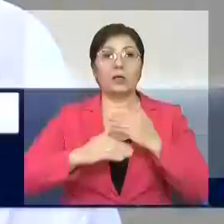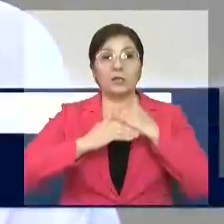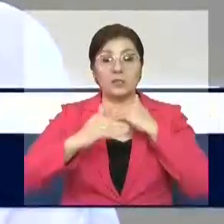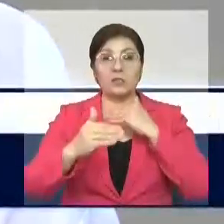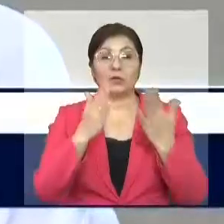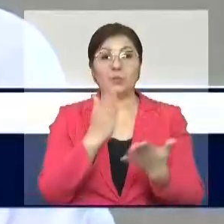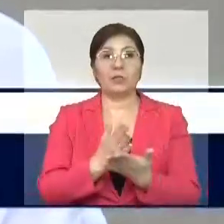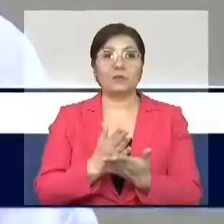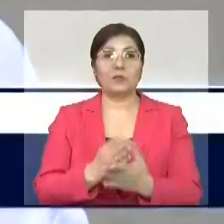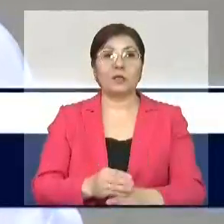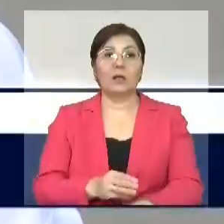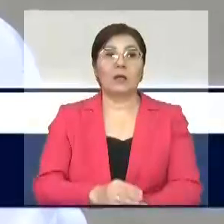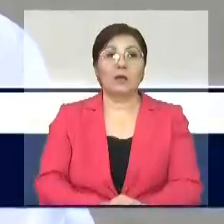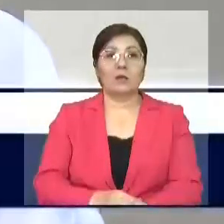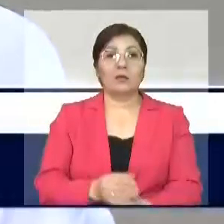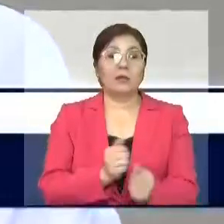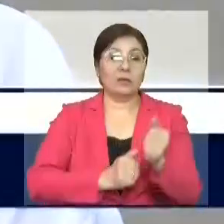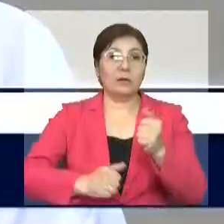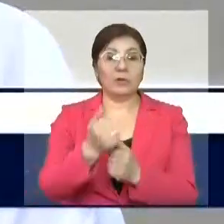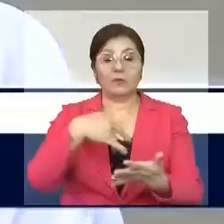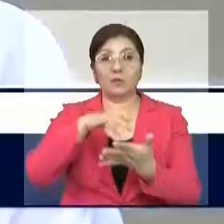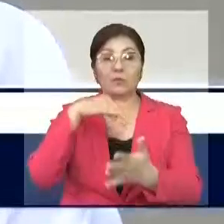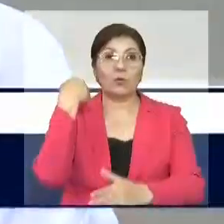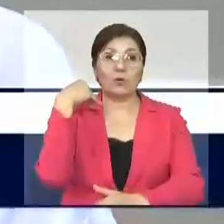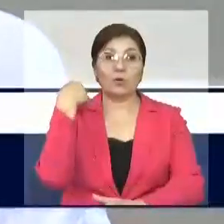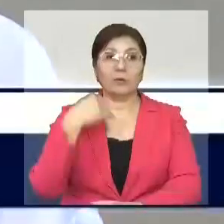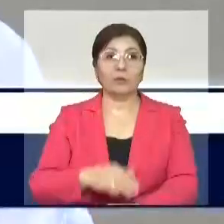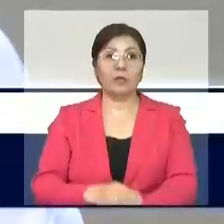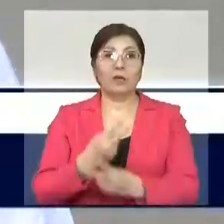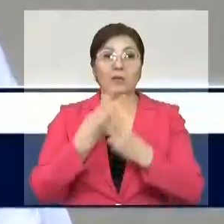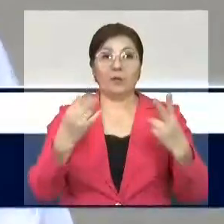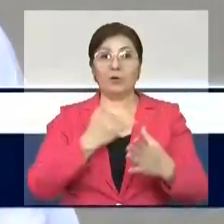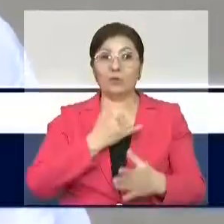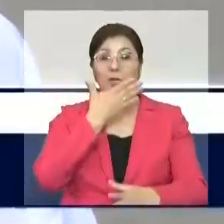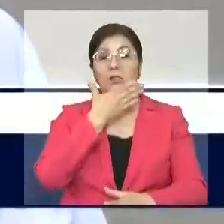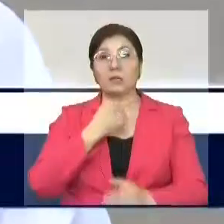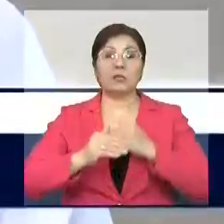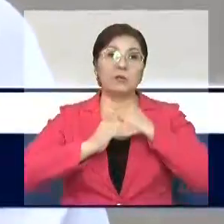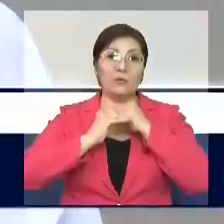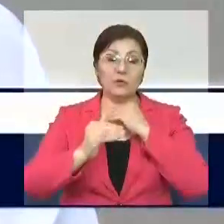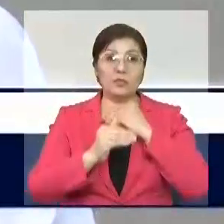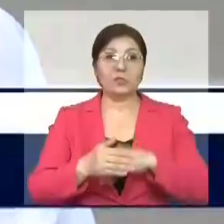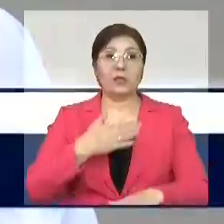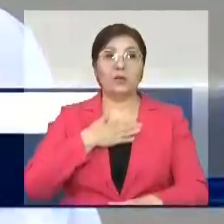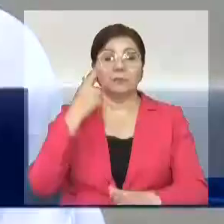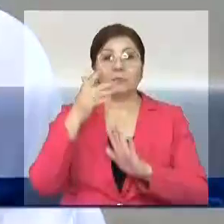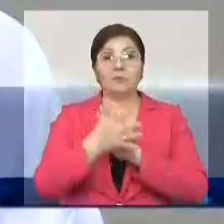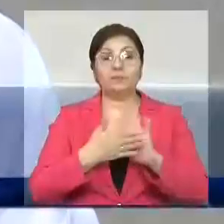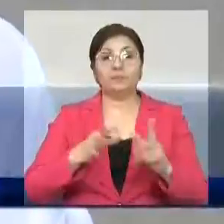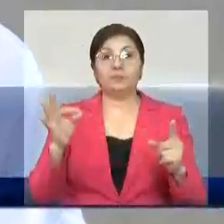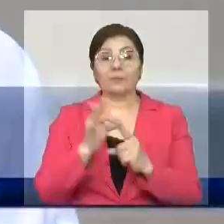является топовой по городу Актюбе. Ну, вы видите, у нас очень красивый участок. Мы понимаем